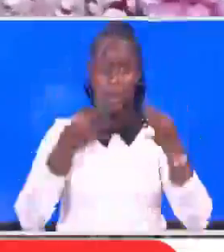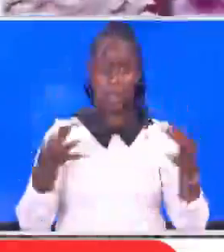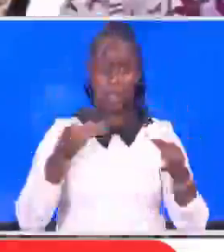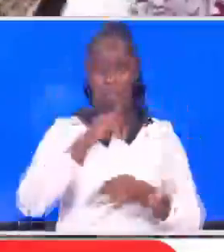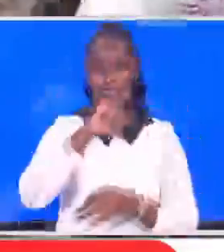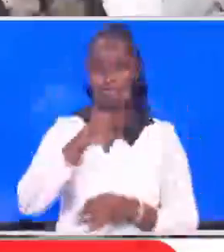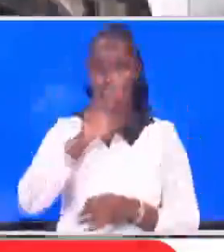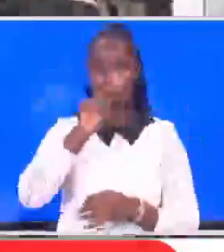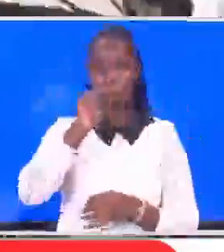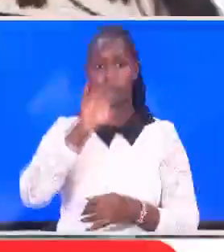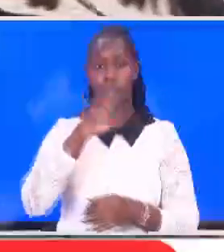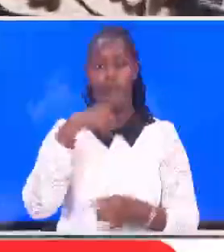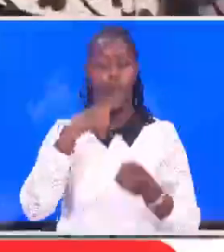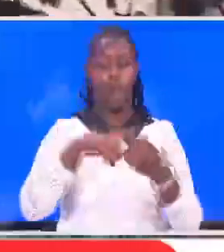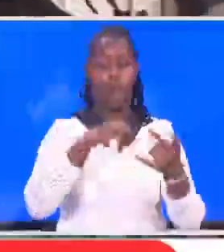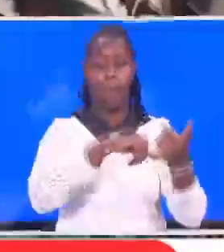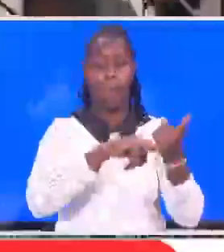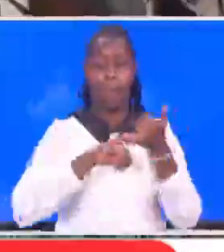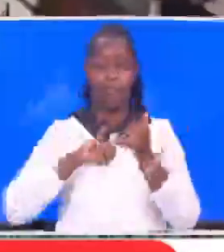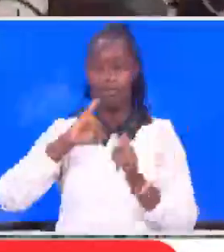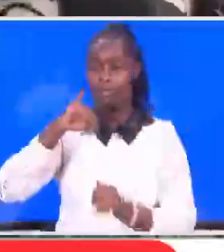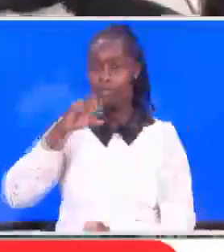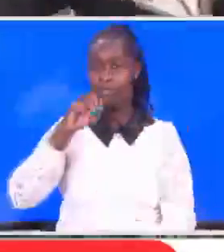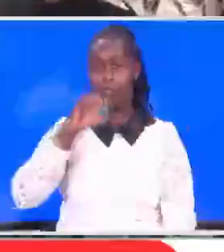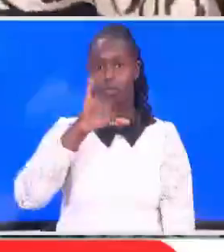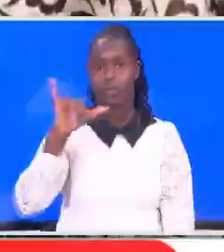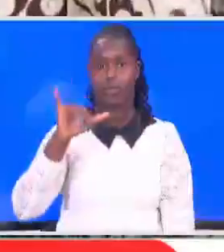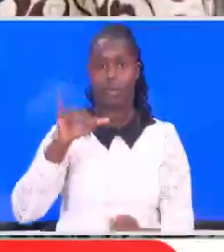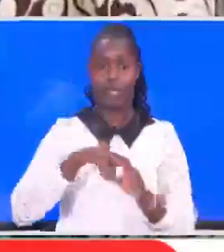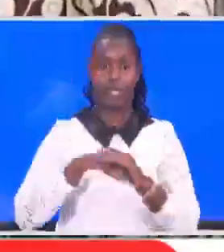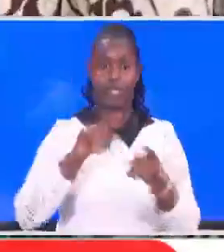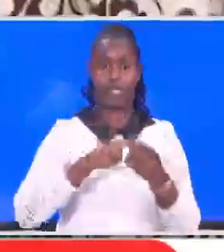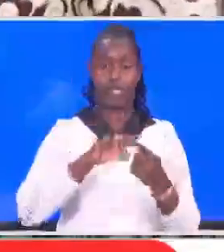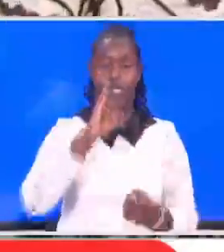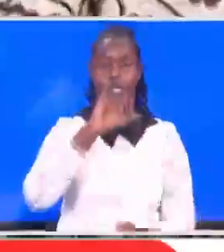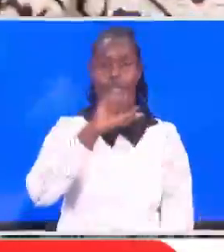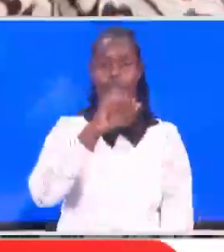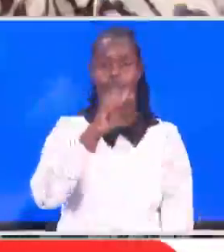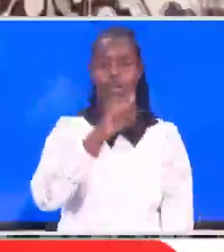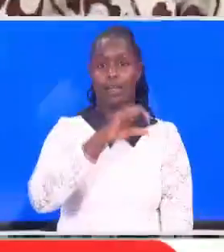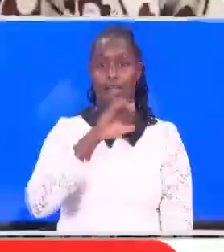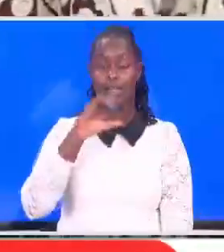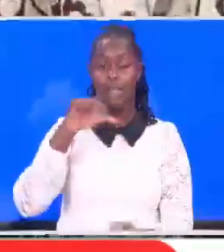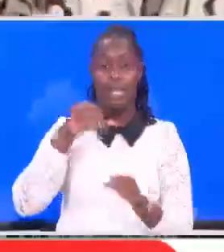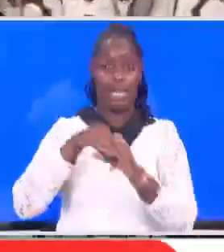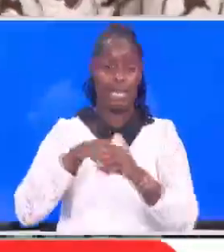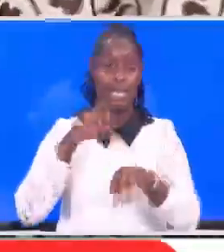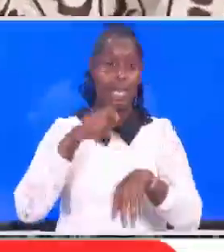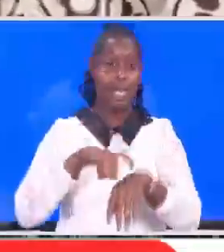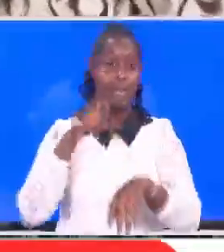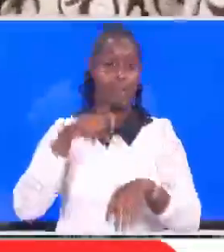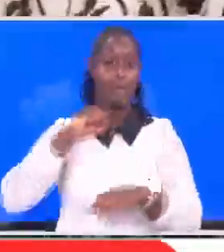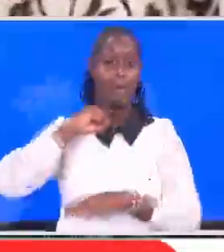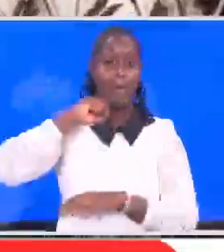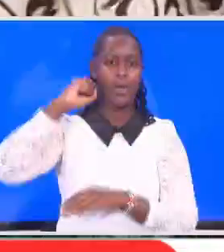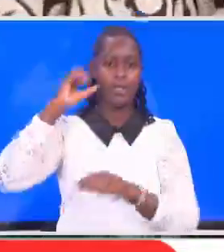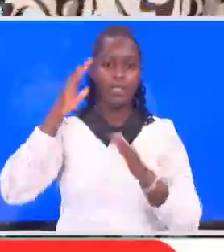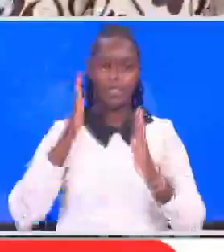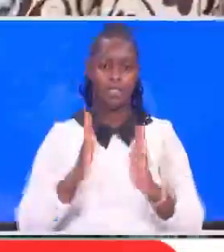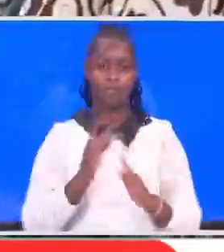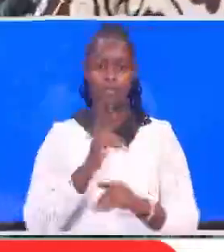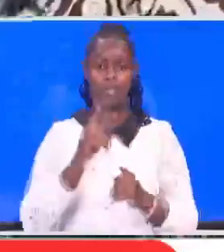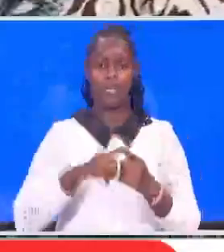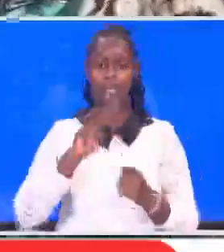ambaye amefunga ndoa na Joe Wanjiru katika hoteli ya Isaac Walton in mjini Embu. Mwanasiasa mkongwe mtumishi